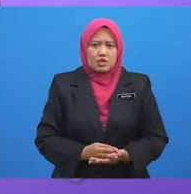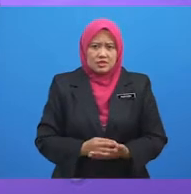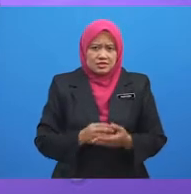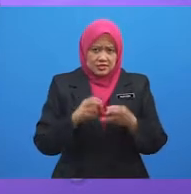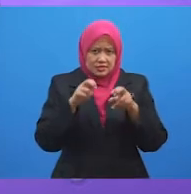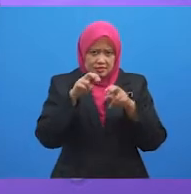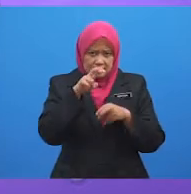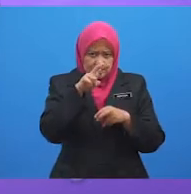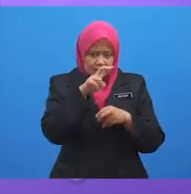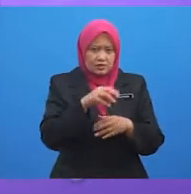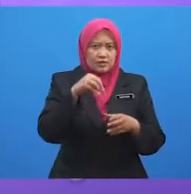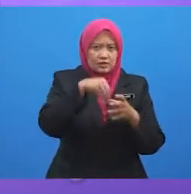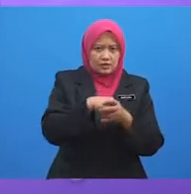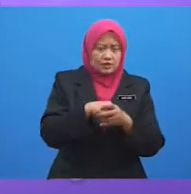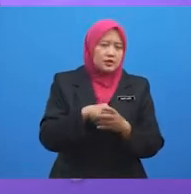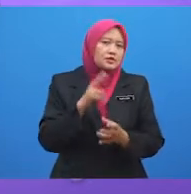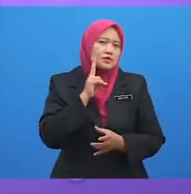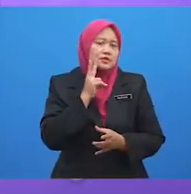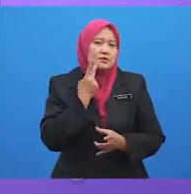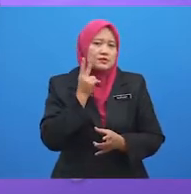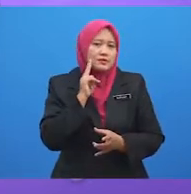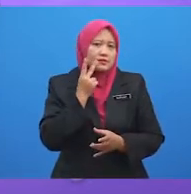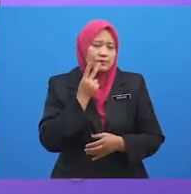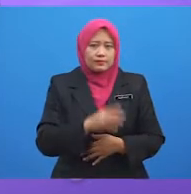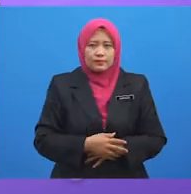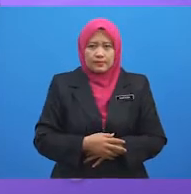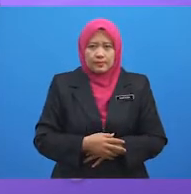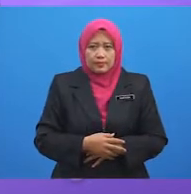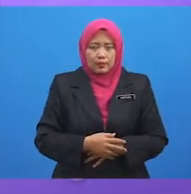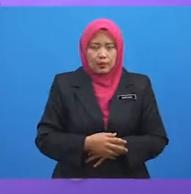Di bidang perindustrian, americium